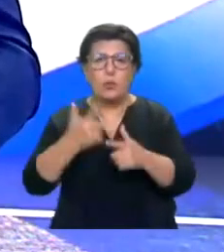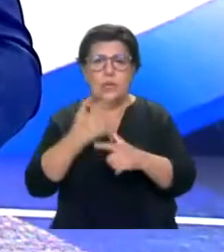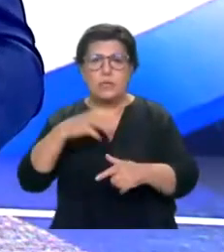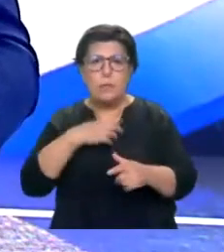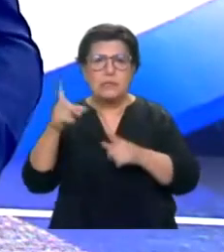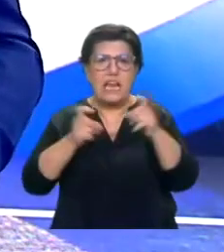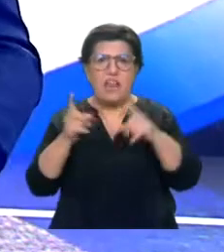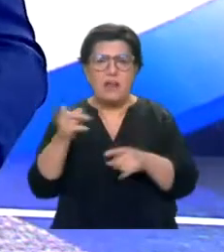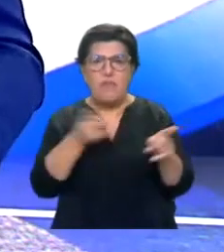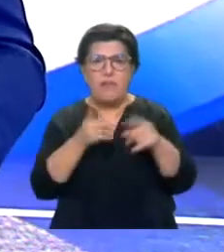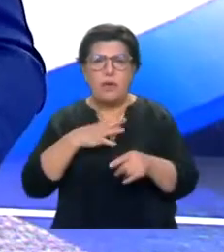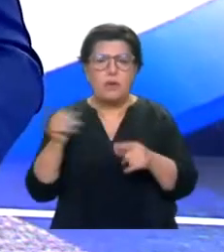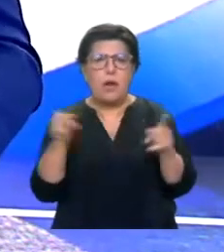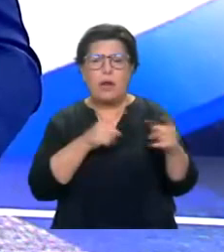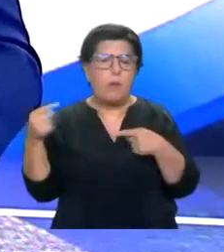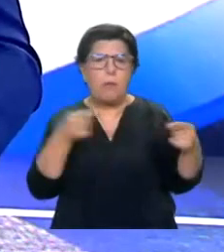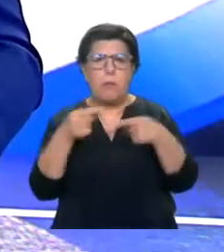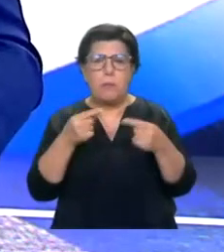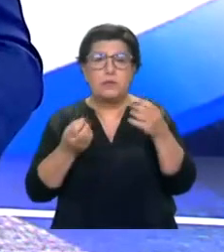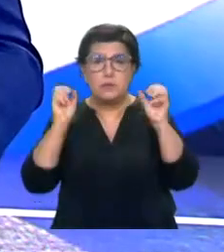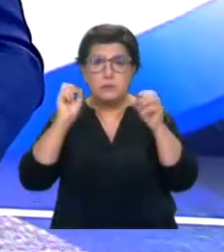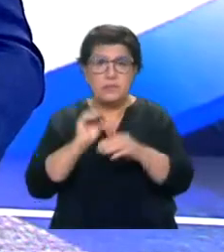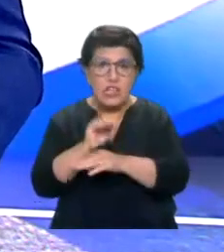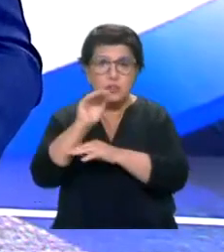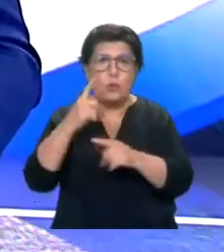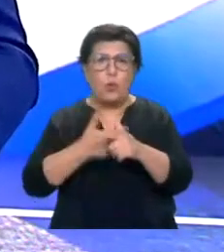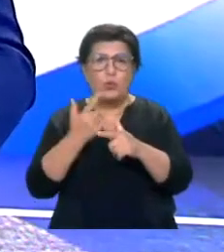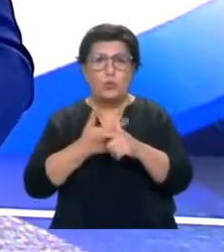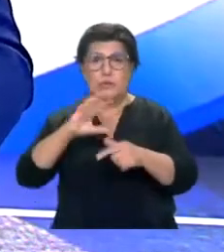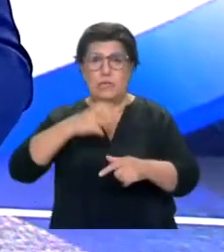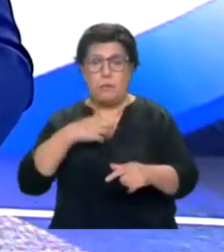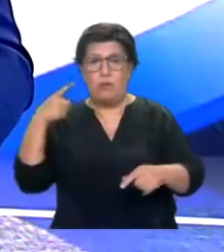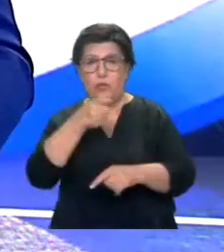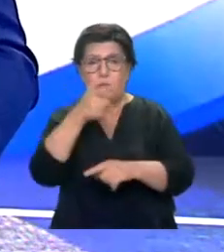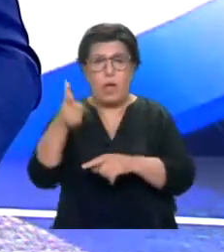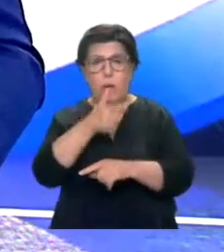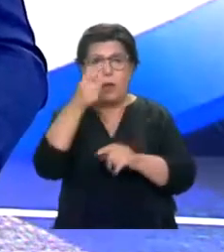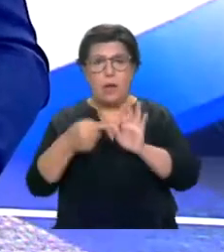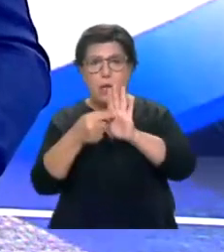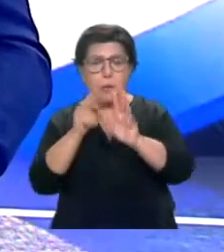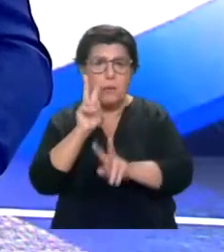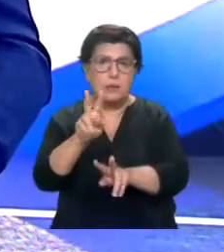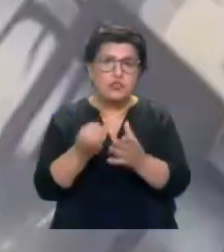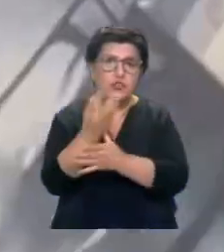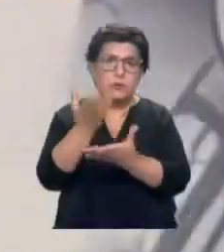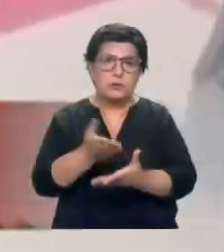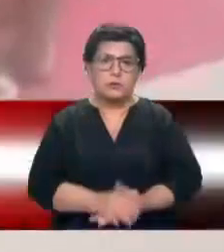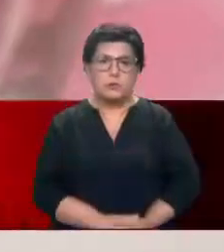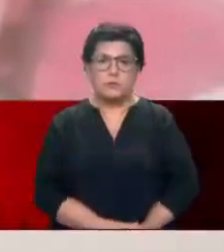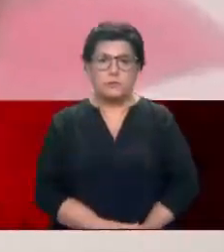de silahlıydı. Aralarında çatışma yaşandı. Otel sahibinin vurulduğu ansa kameraya bakın nasıl yansıdı.